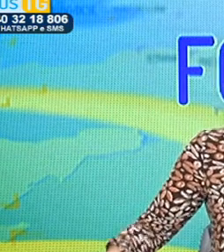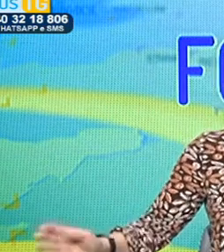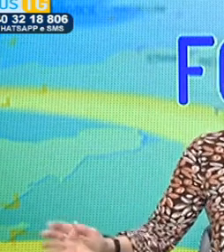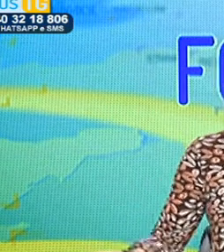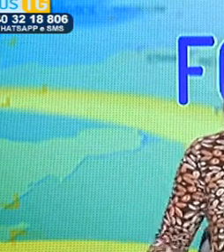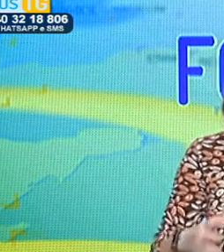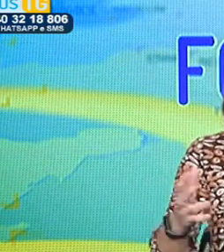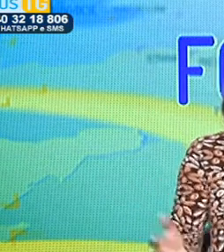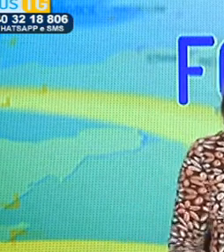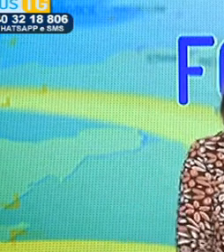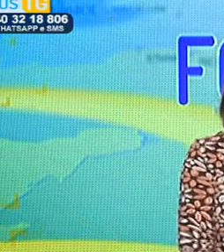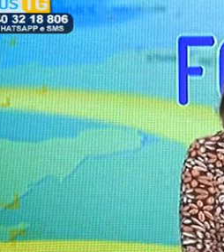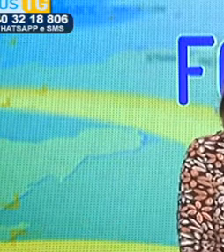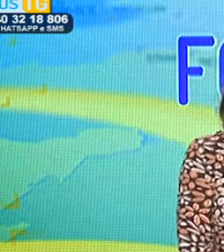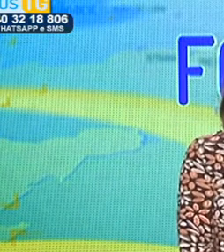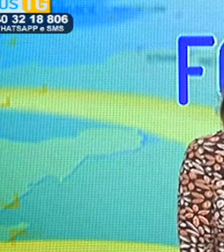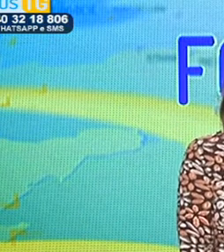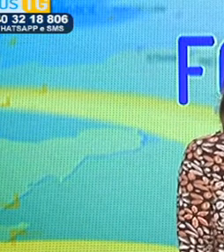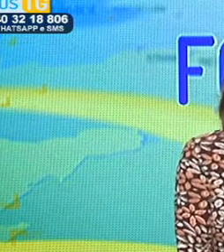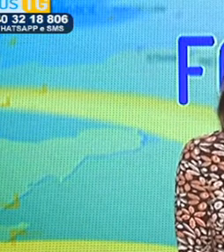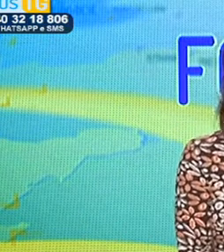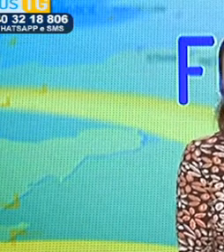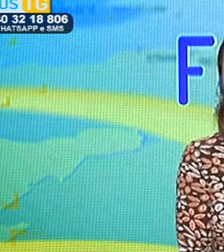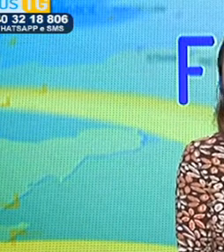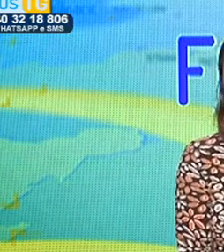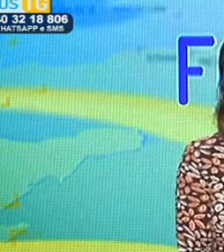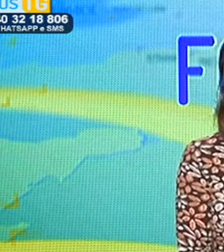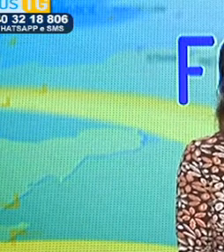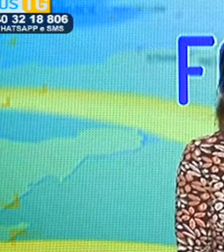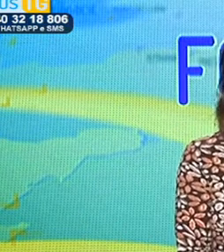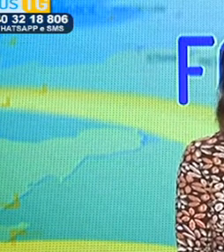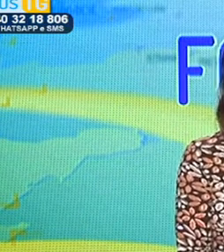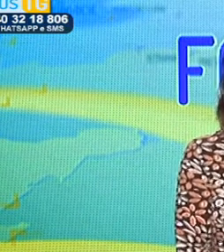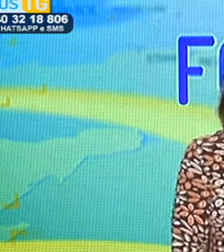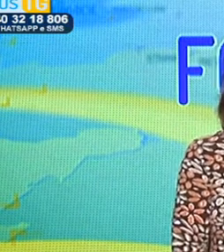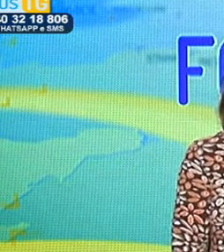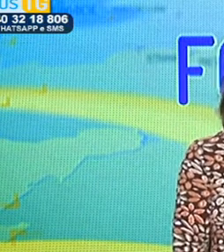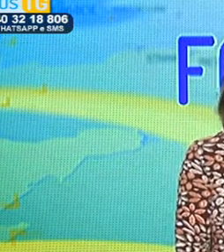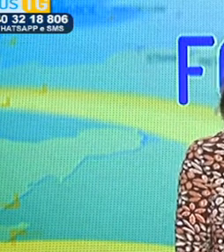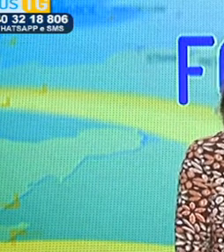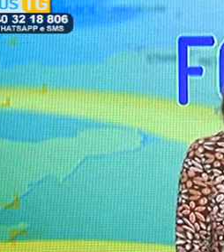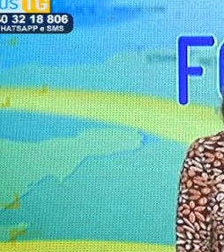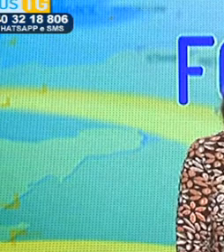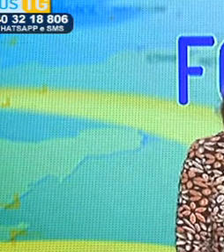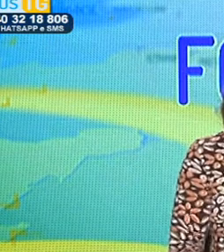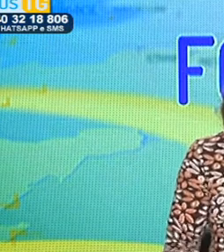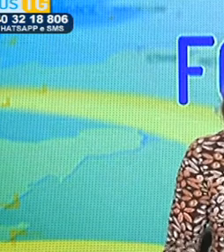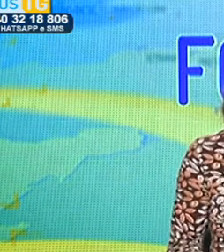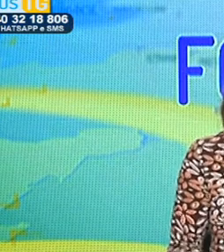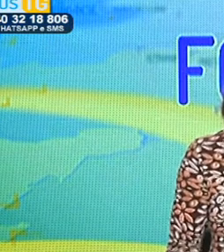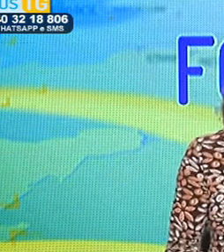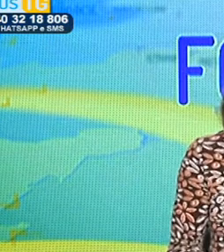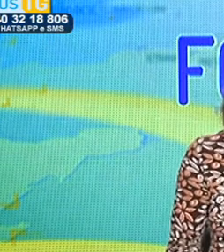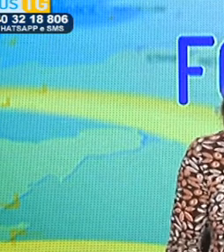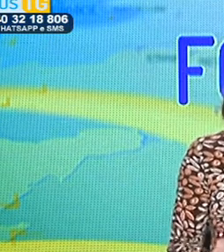anche tutta la partita delle palestre e dei centri sportivi. C'è però chi dice